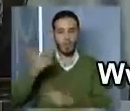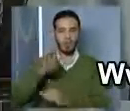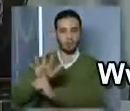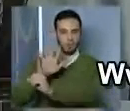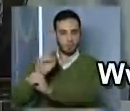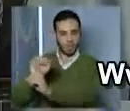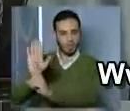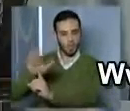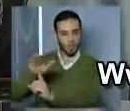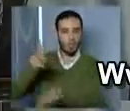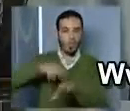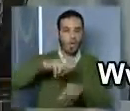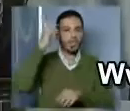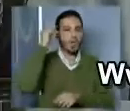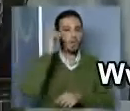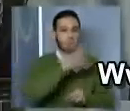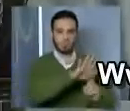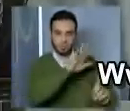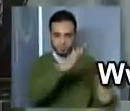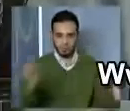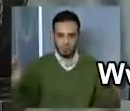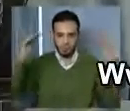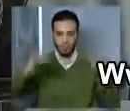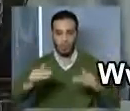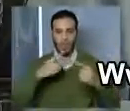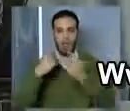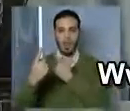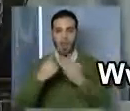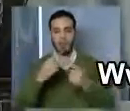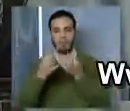وقتئذ. نعمل إيه؟ عاوزين مفاوضات، اللي بدأها بوش الأب،